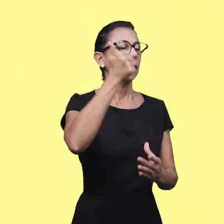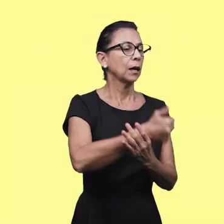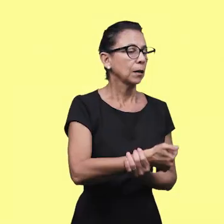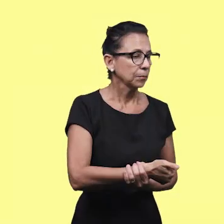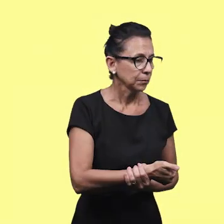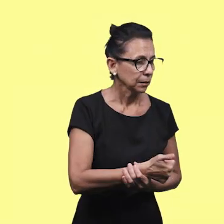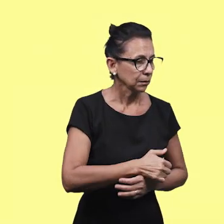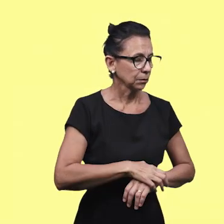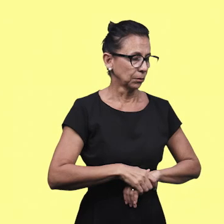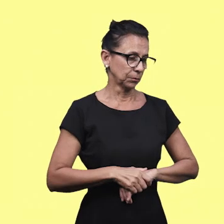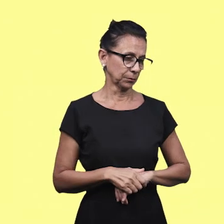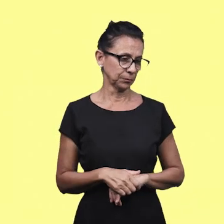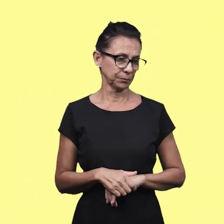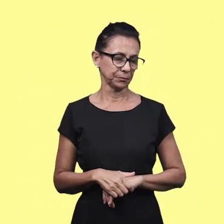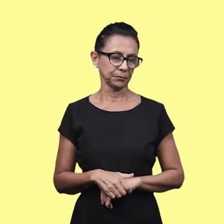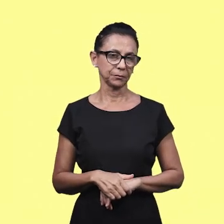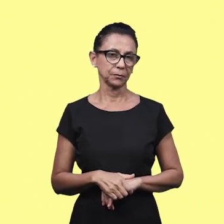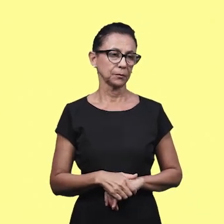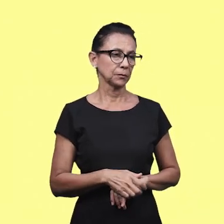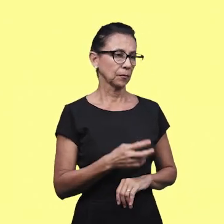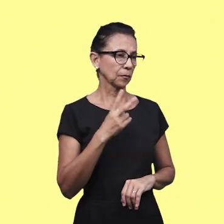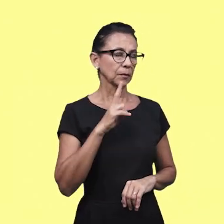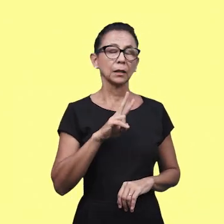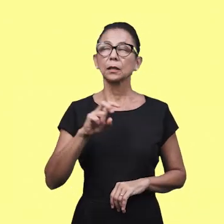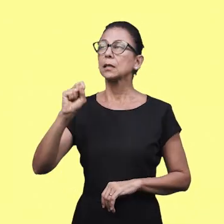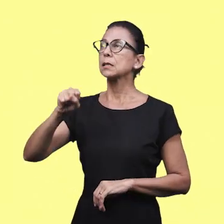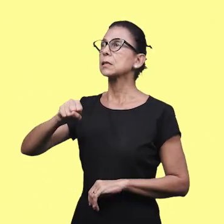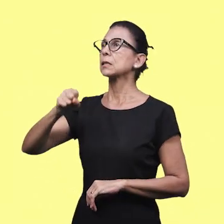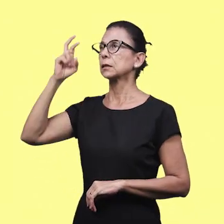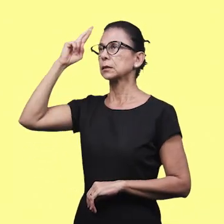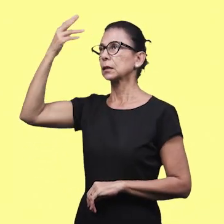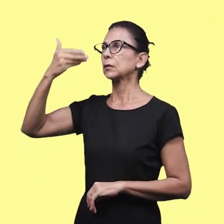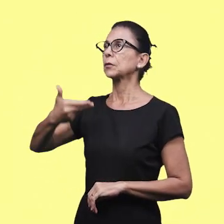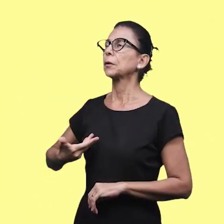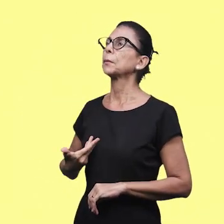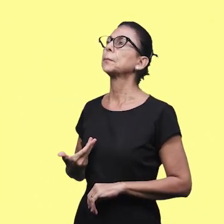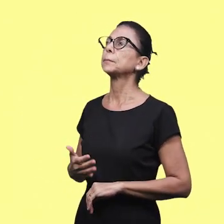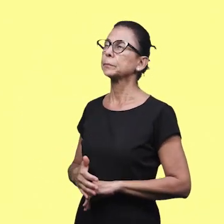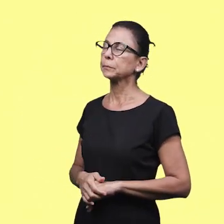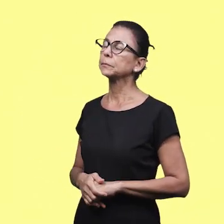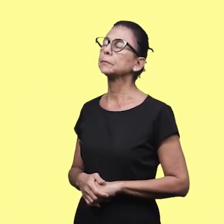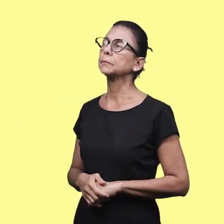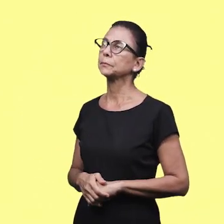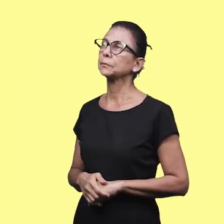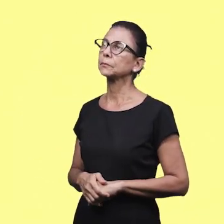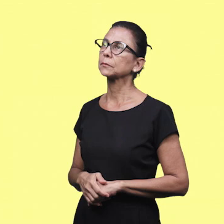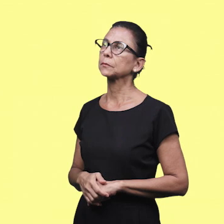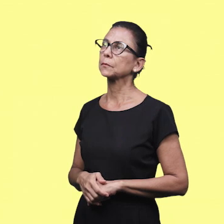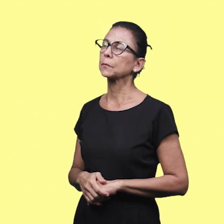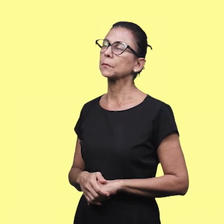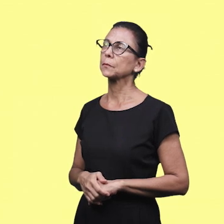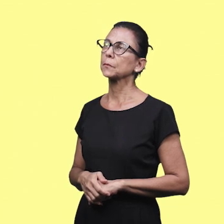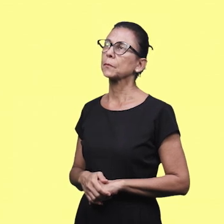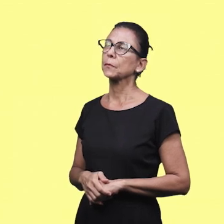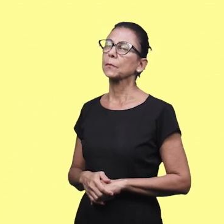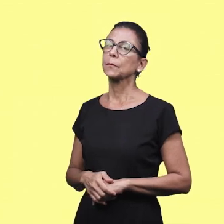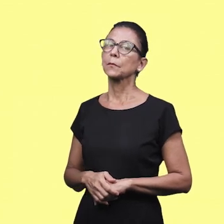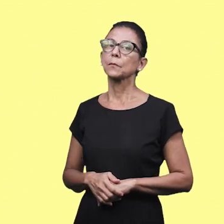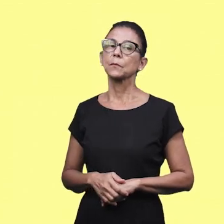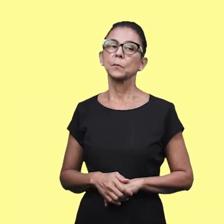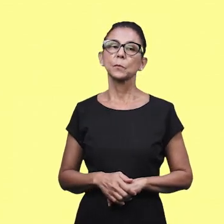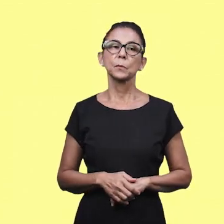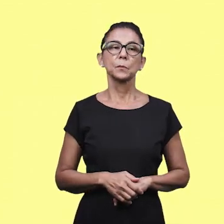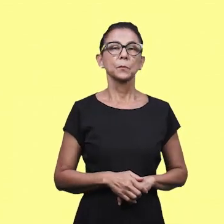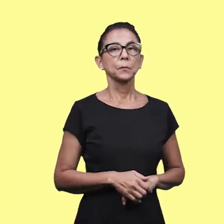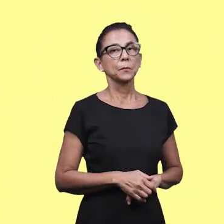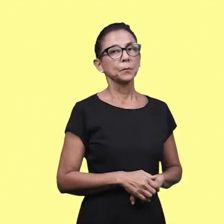Dieu retourne appeler Abraham et dit Abraham, et Abraham promptement répond, me voici.